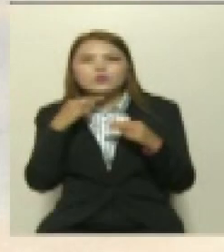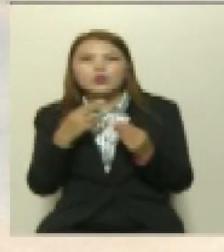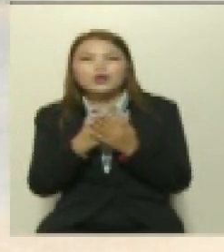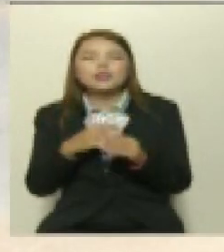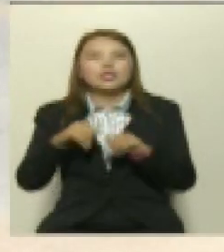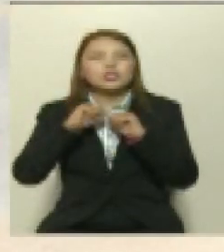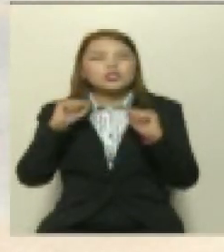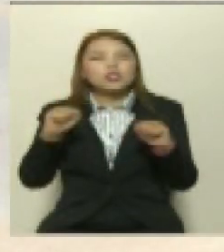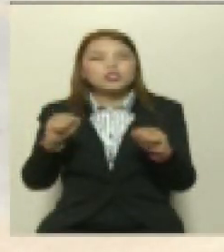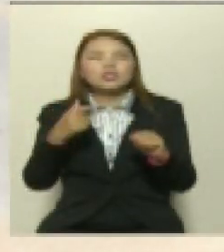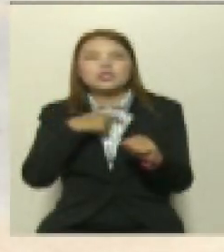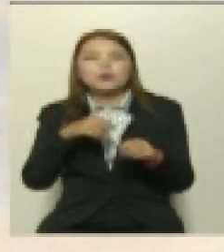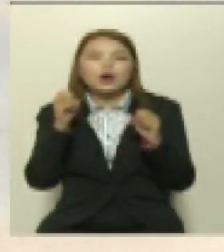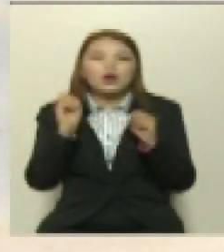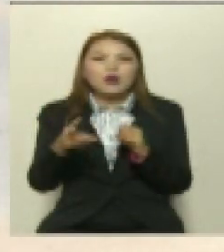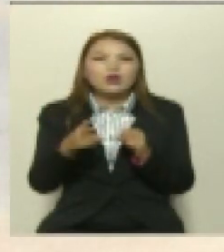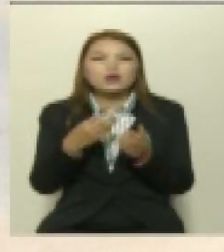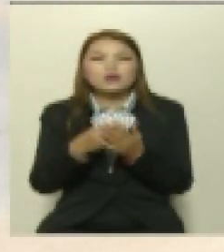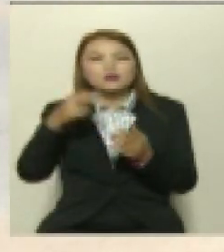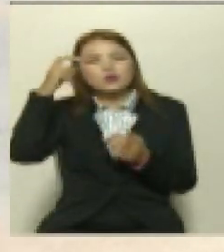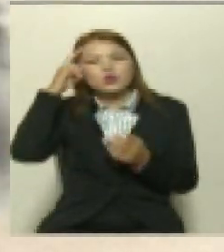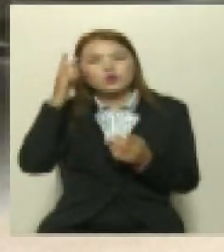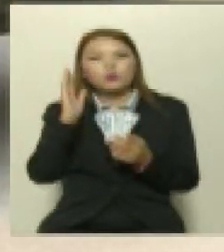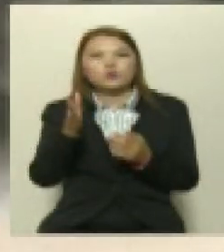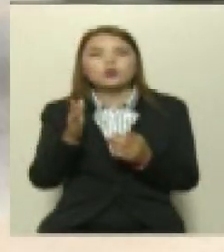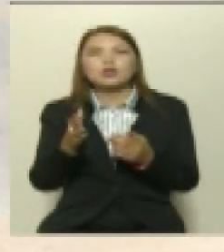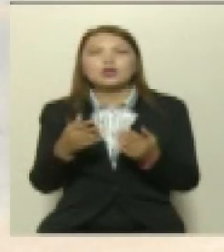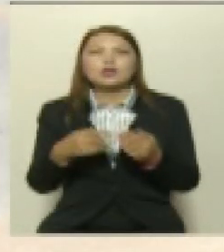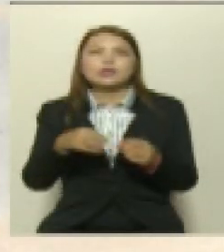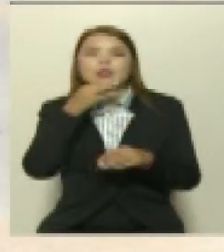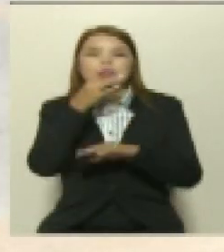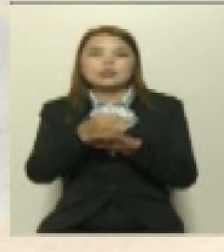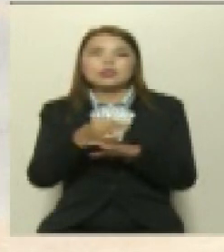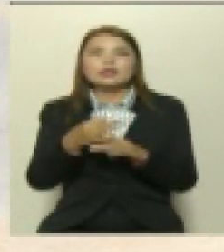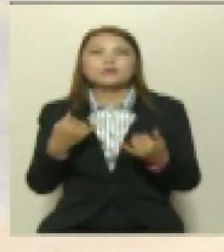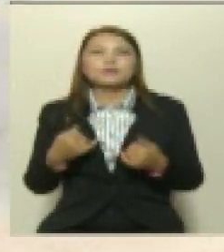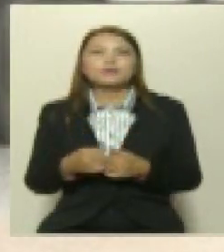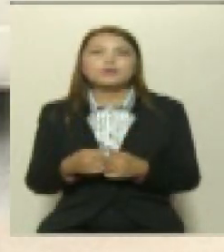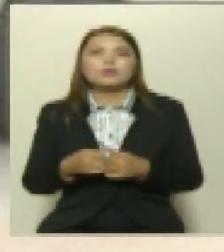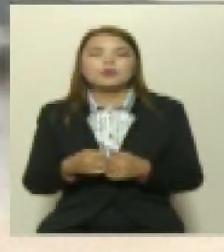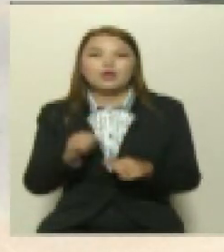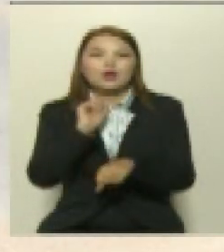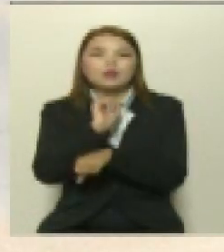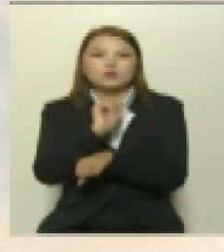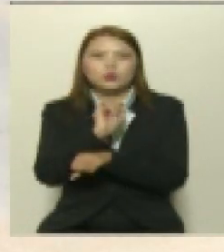қауіпсіздік жағынан естеріне сақтау деп. Тағы да енді айта кетсек, осындай